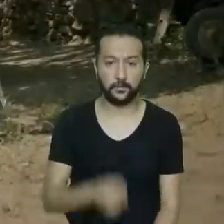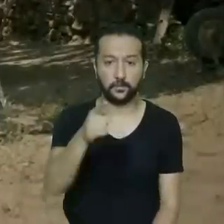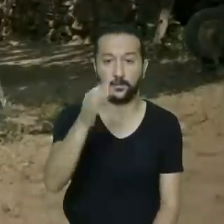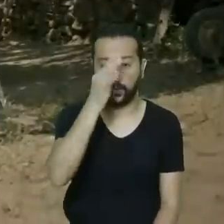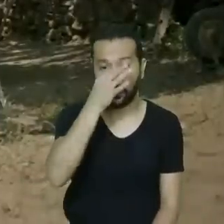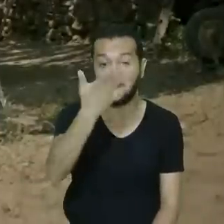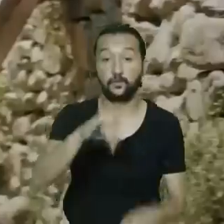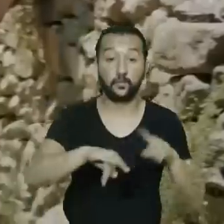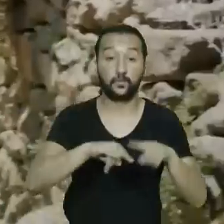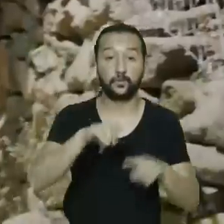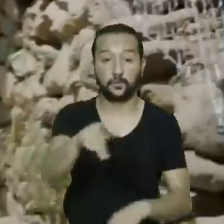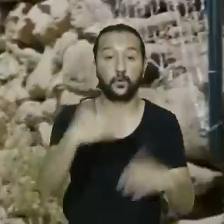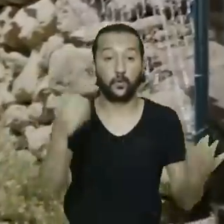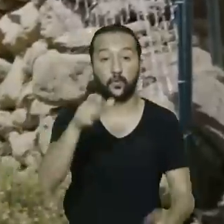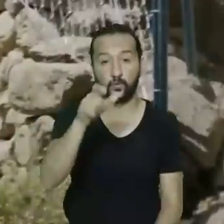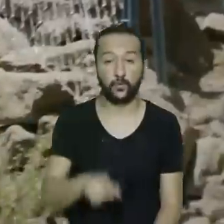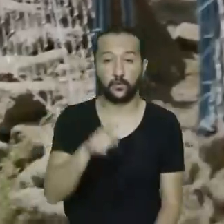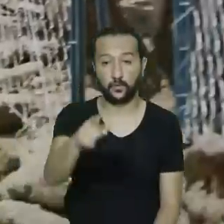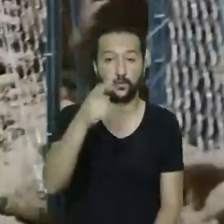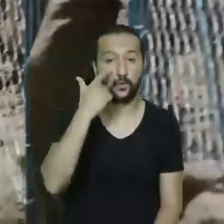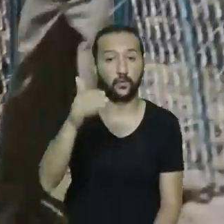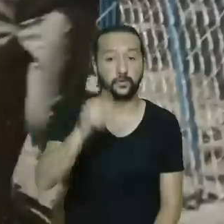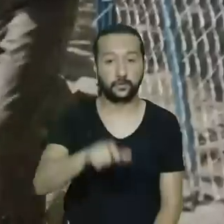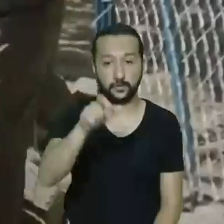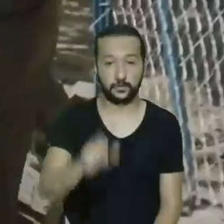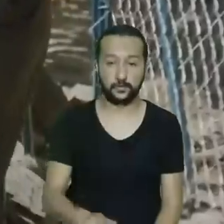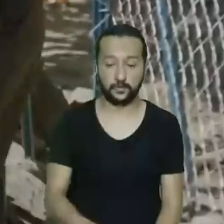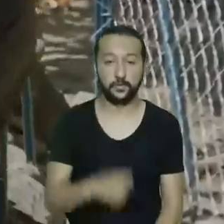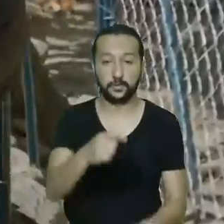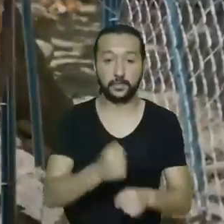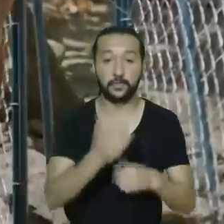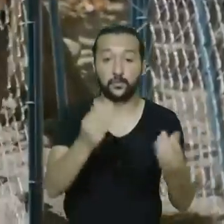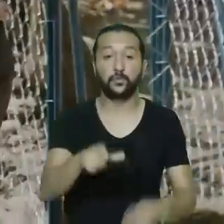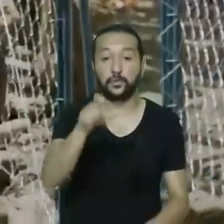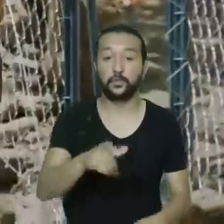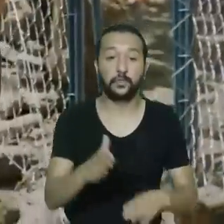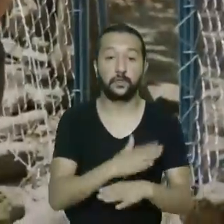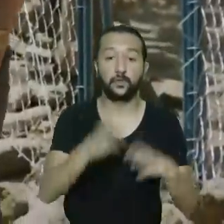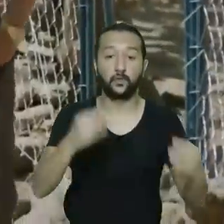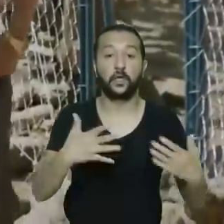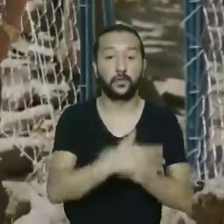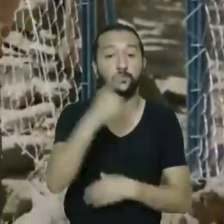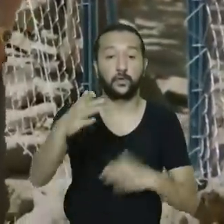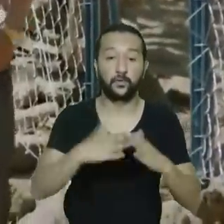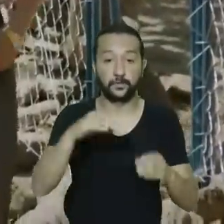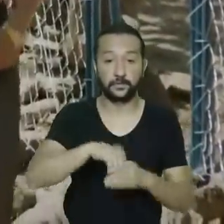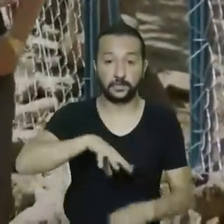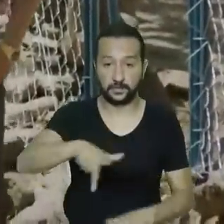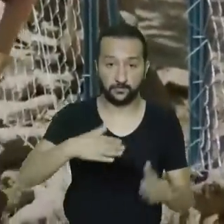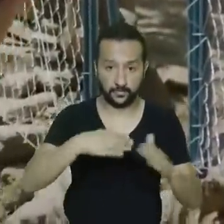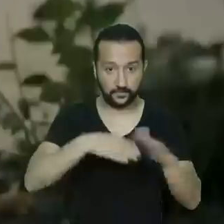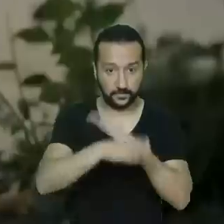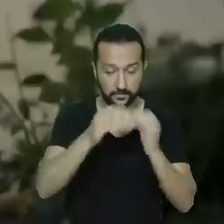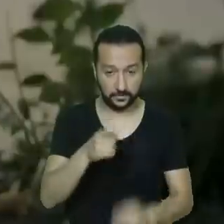Kolay gelsin Hüseyin. Hoş gelmişsin. Geçmiş olsun. Ne oldu sen akşam bu evde? Hırsızlar